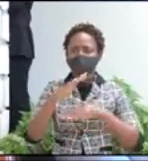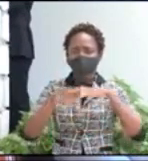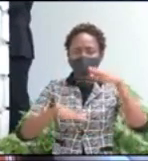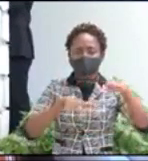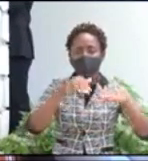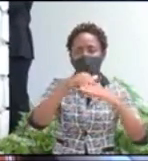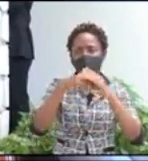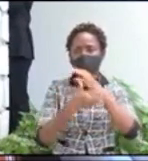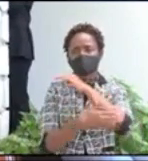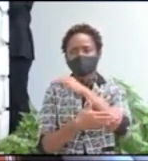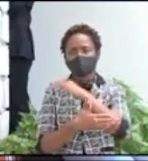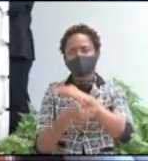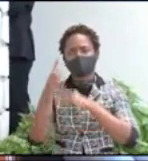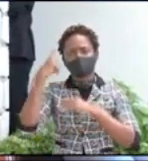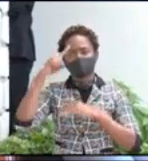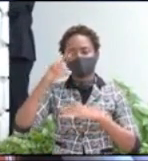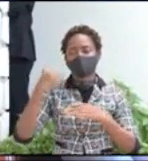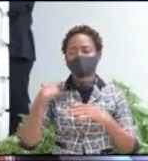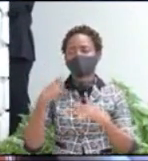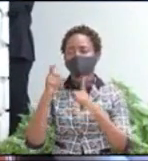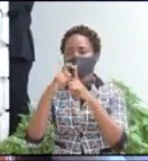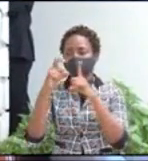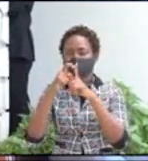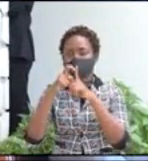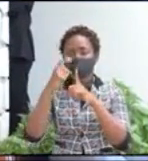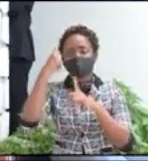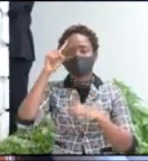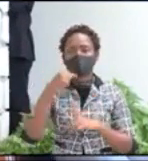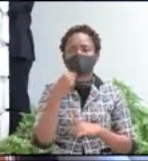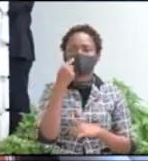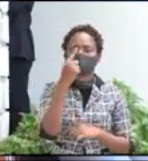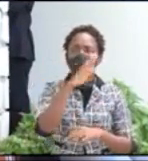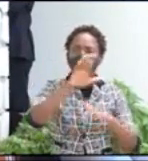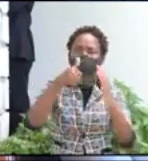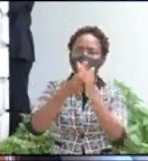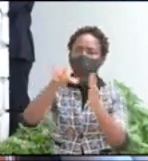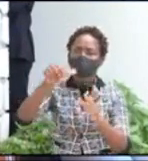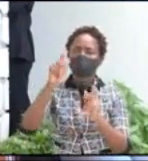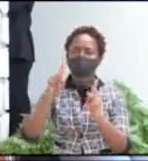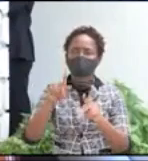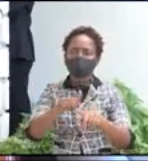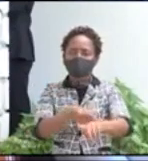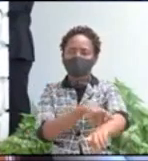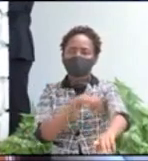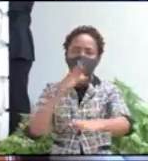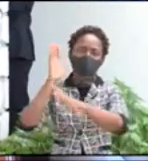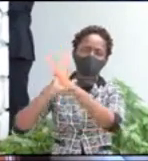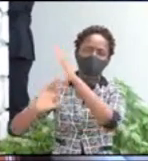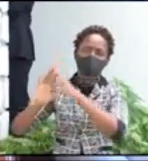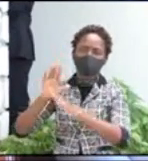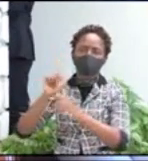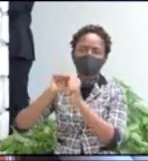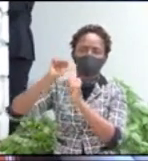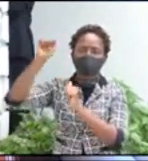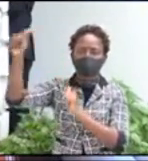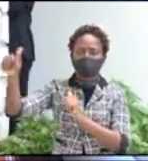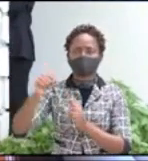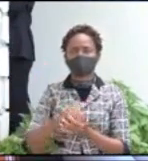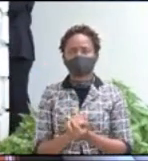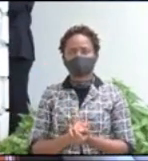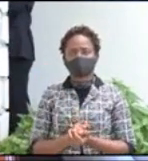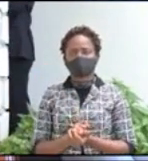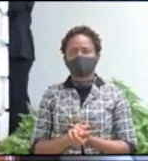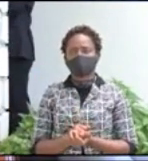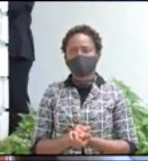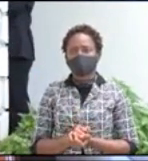ya pour kazek yo tout pour gen mot yo pour di tout l'autre moun k'ap viv loin yo magistrat yo tout ministre